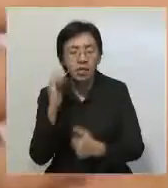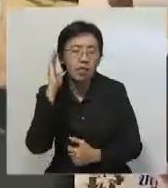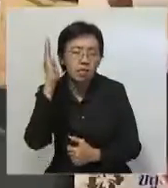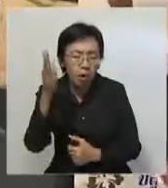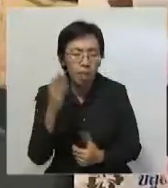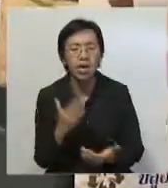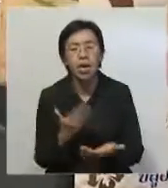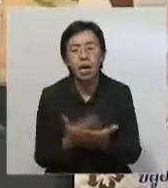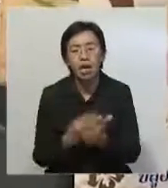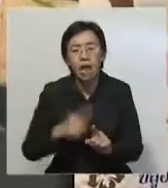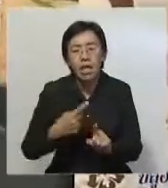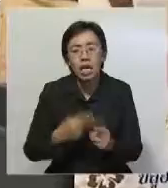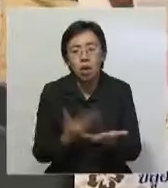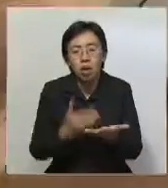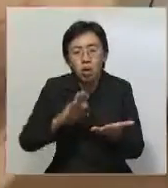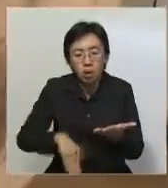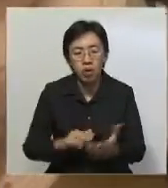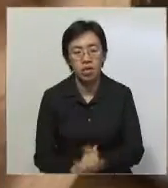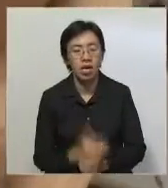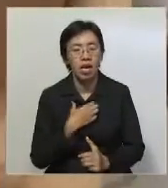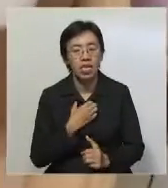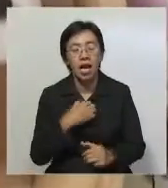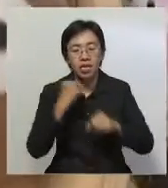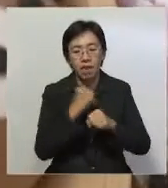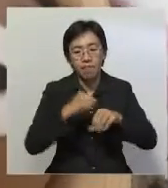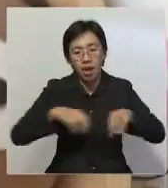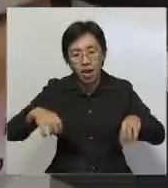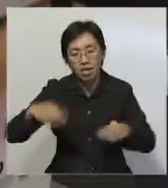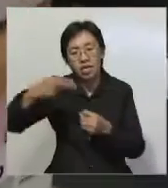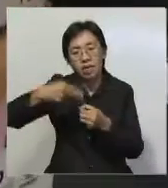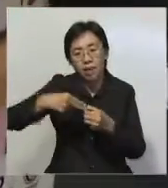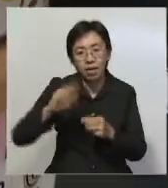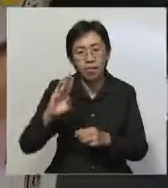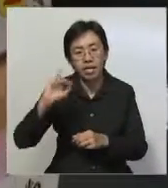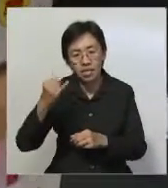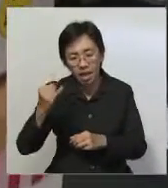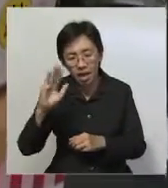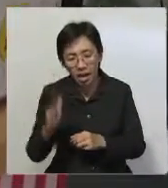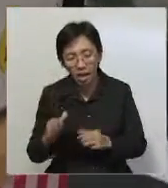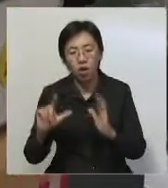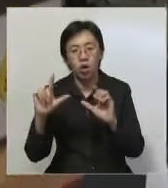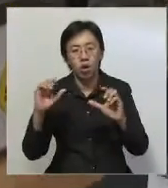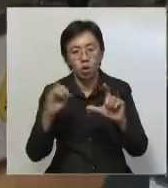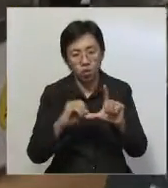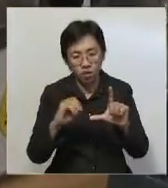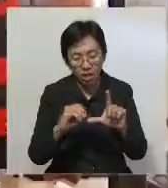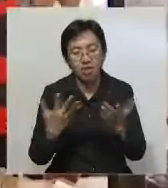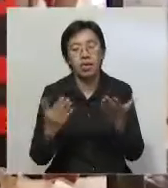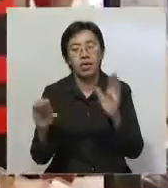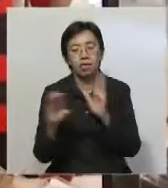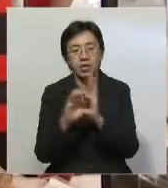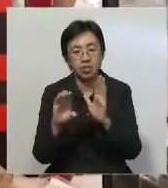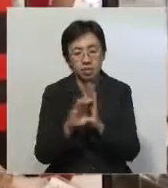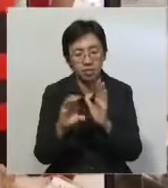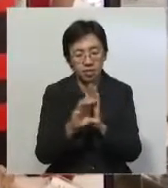าพื้นที่นะคะสำหรับผู้ที่จะเปิดแฟรนไชส์ในสถานีบริการน้ำมันบางจากห้างเทสโก้โลตัสแล้วก็ห้างบิ๊กซี